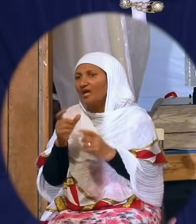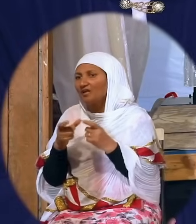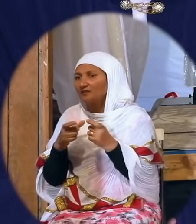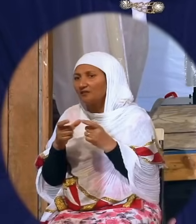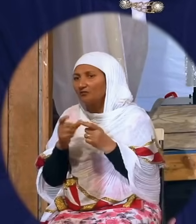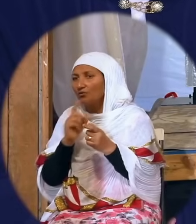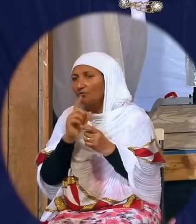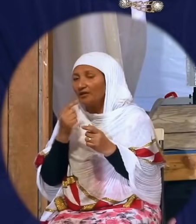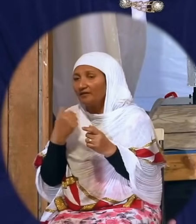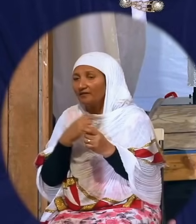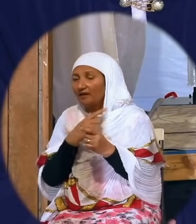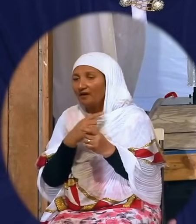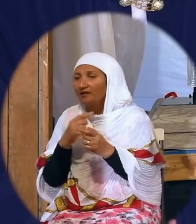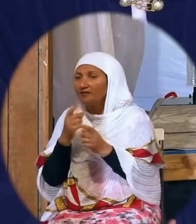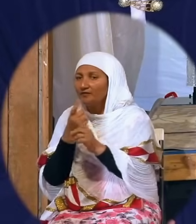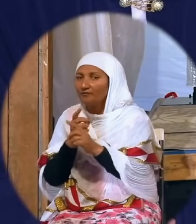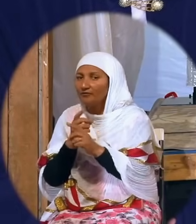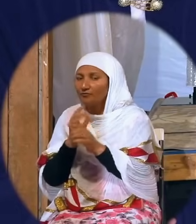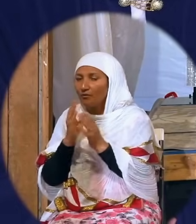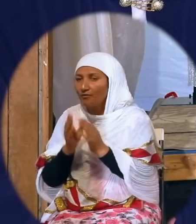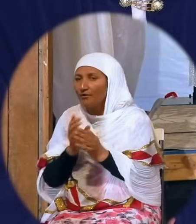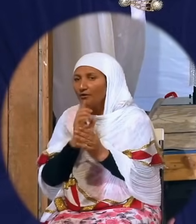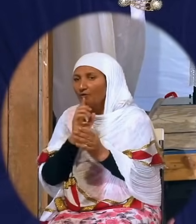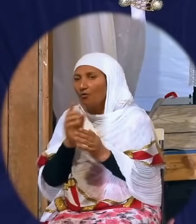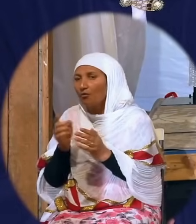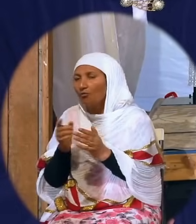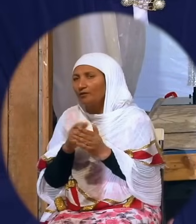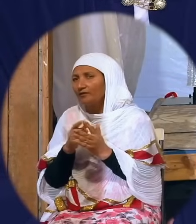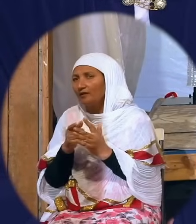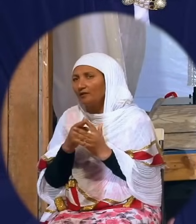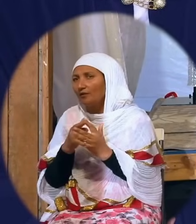የኛ ተፈጥሯዊ ነው ሁለተኛው ደግሞ